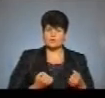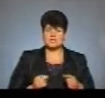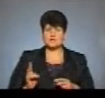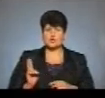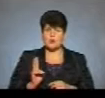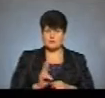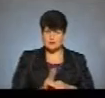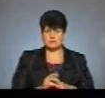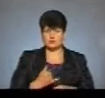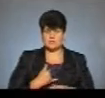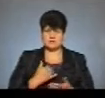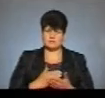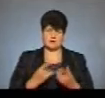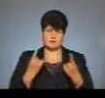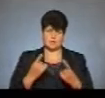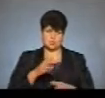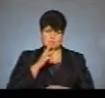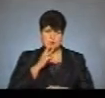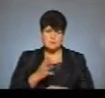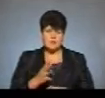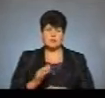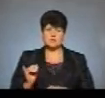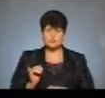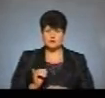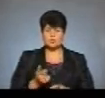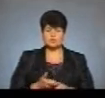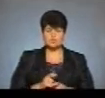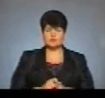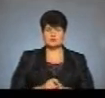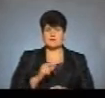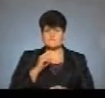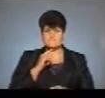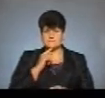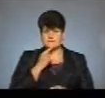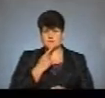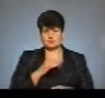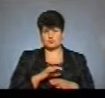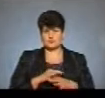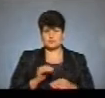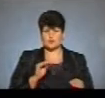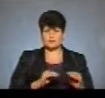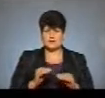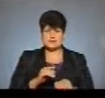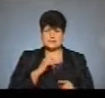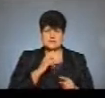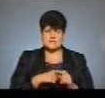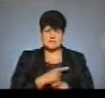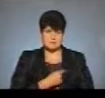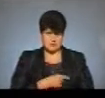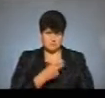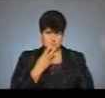нас мають досить високу заробітну плату і водночас досить важко проходить укомплектування. Сестри медичні, ви бачили,